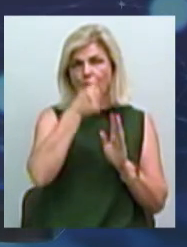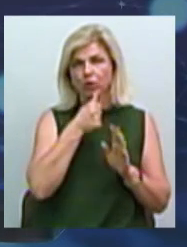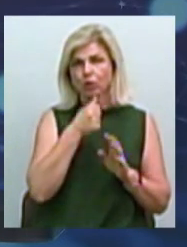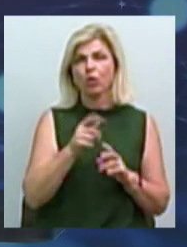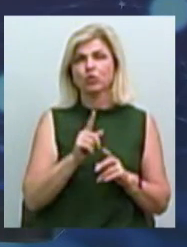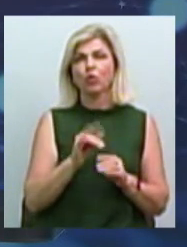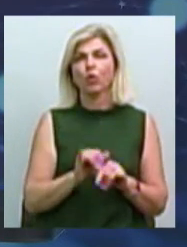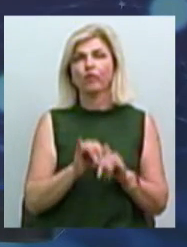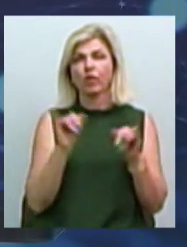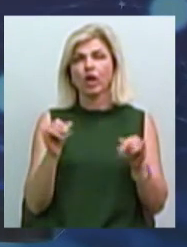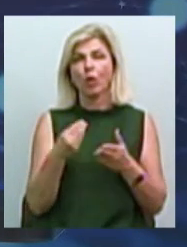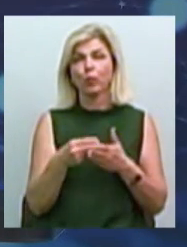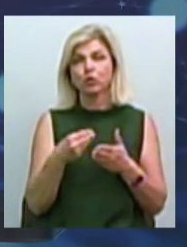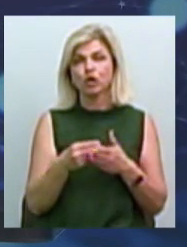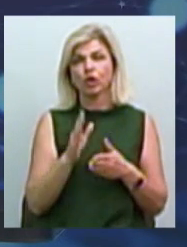бюджет, будет